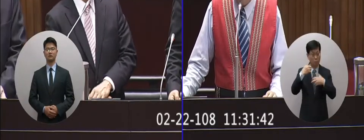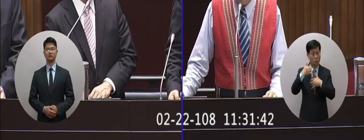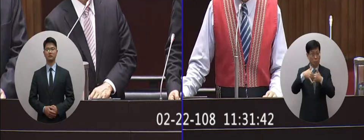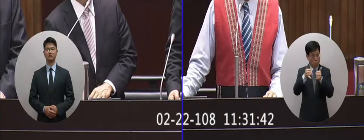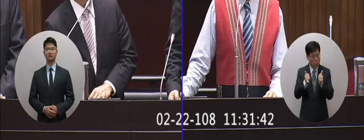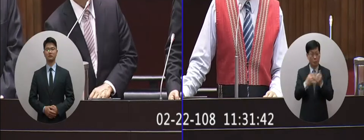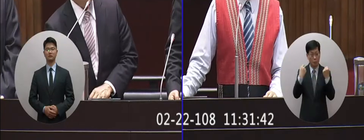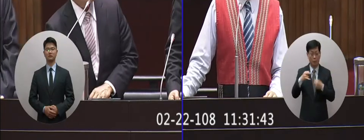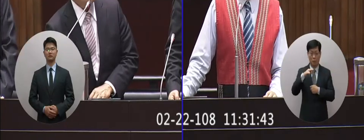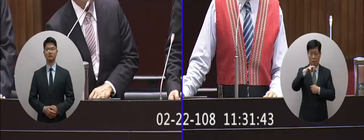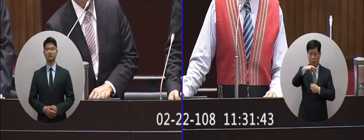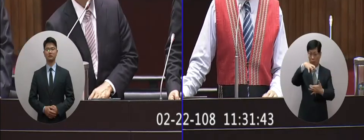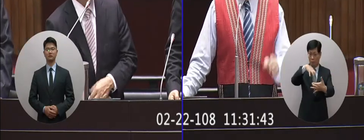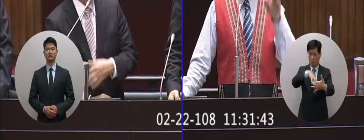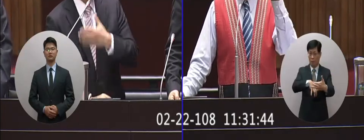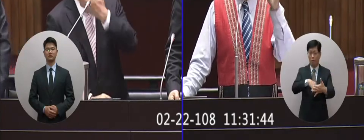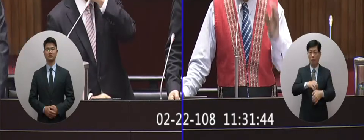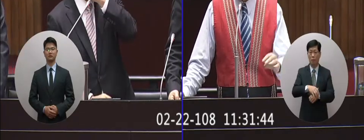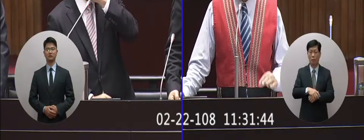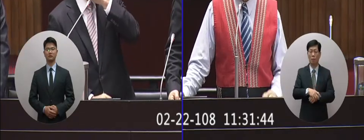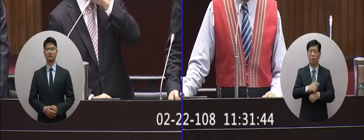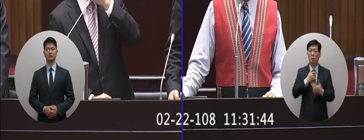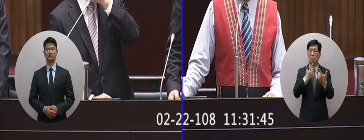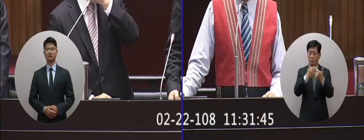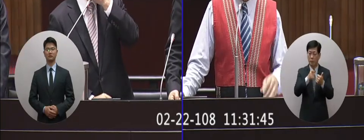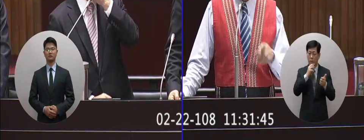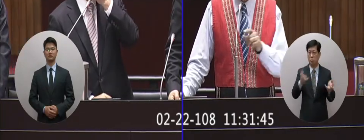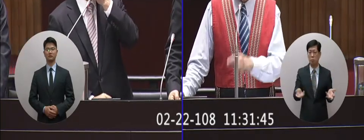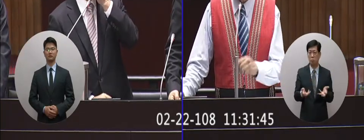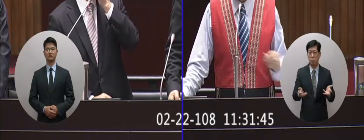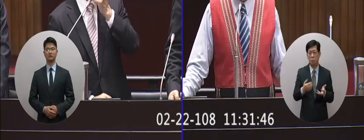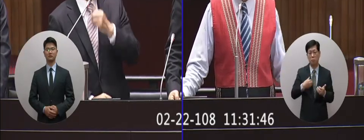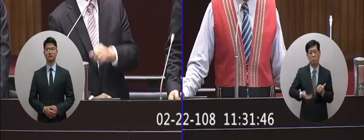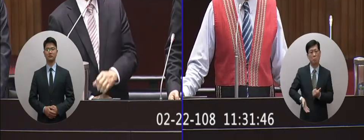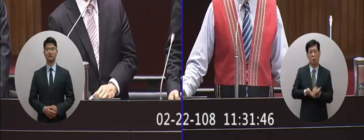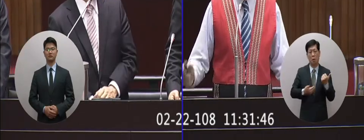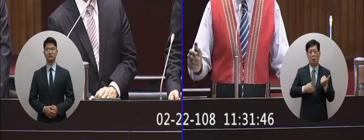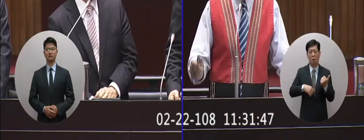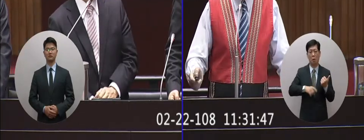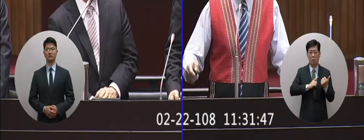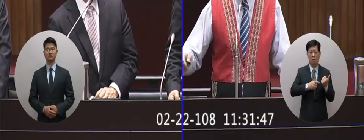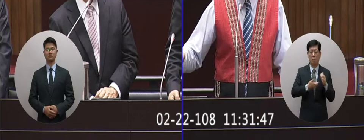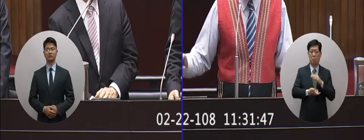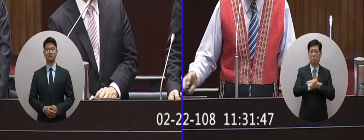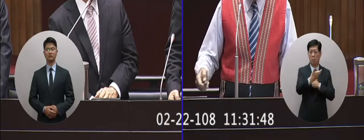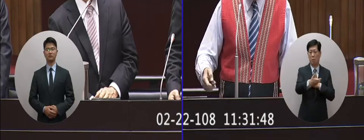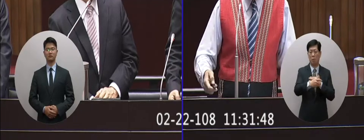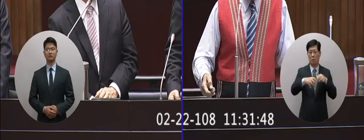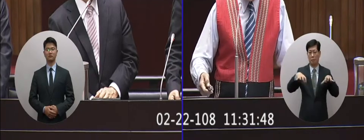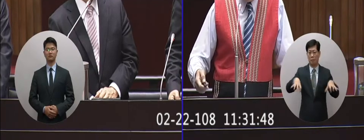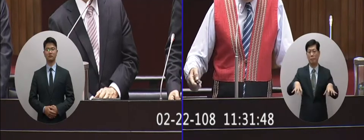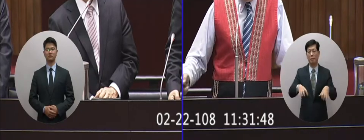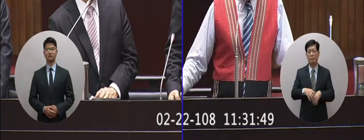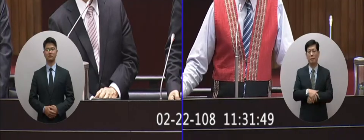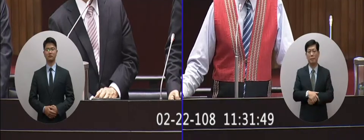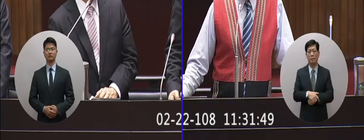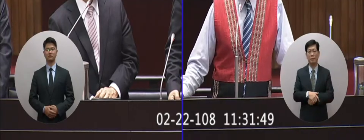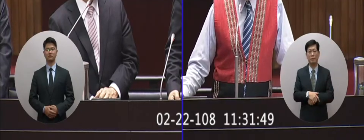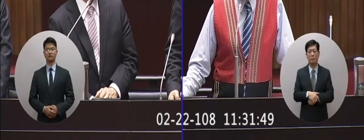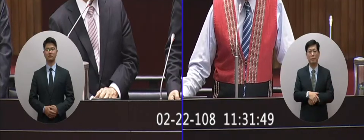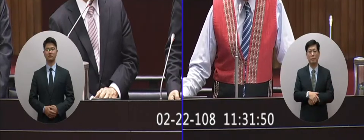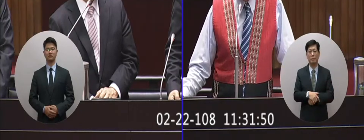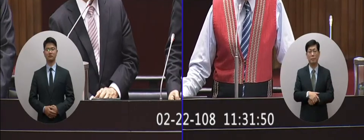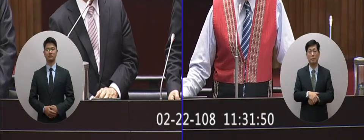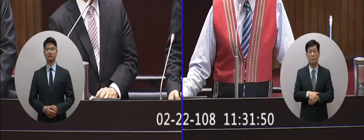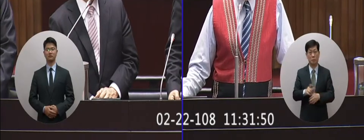机场里面呢，因为要盖志航机场，把我们迁移到志航机场的隔壁。